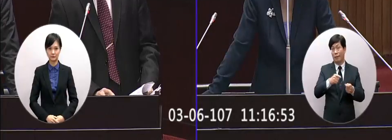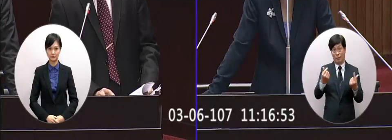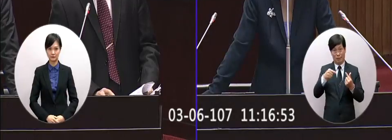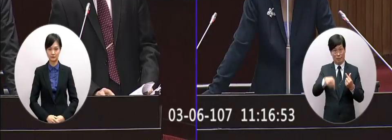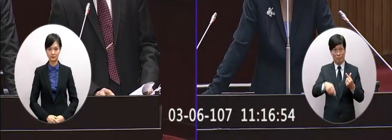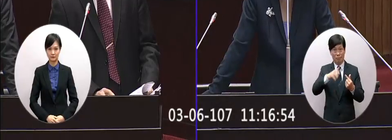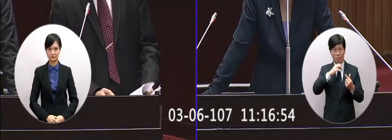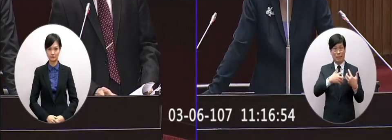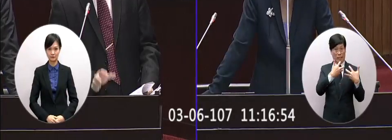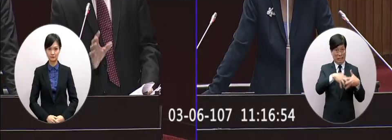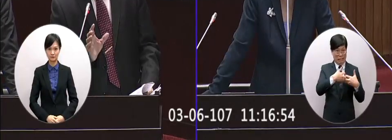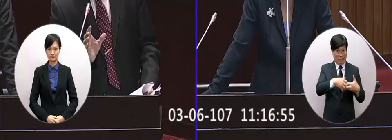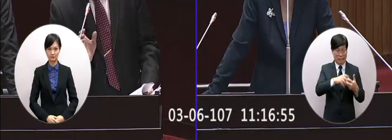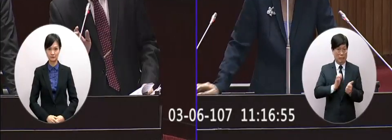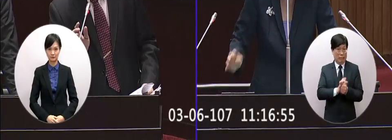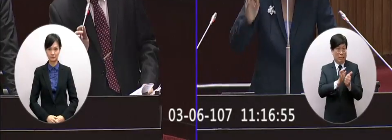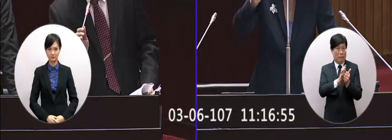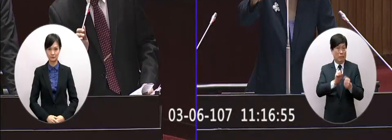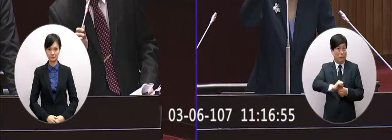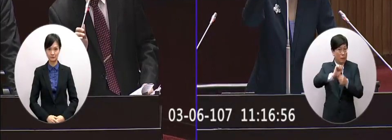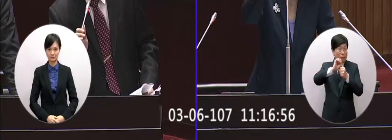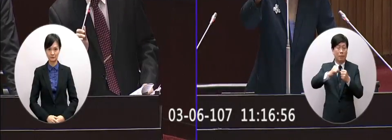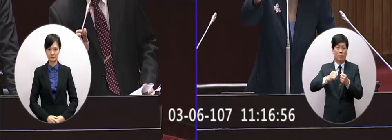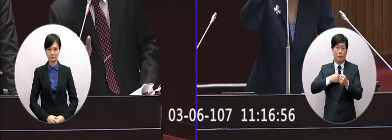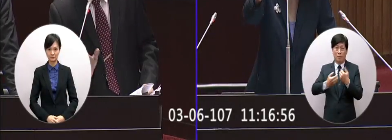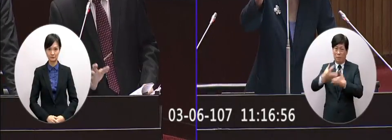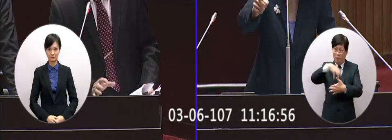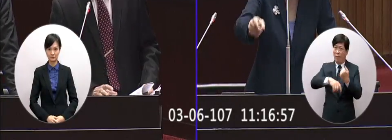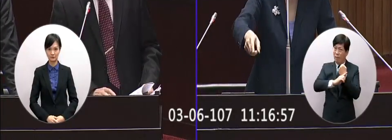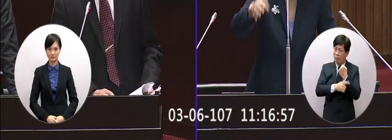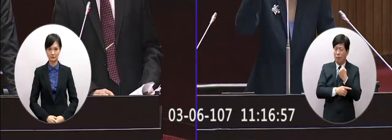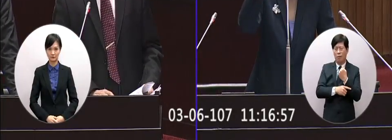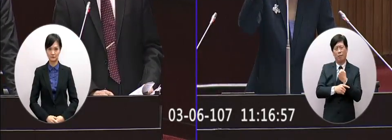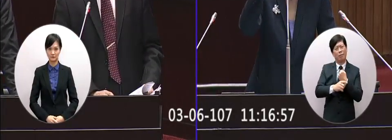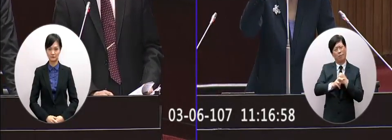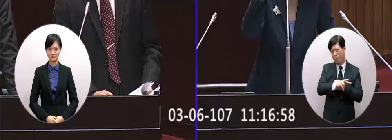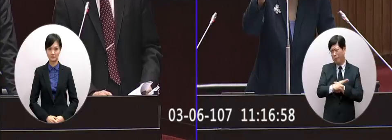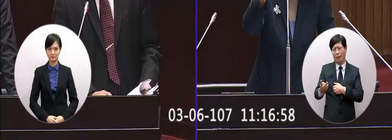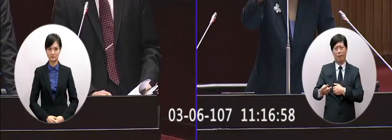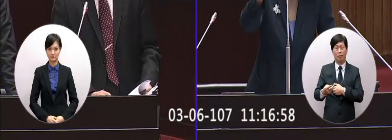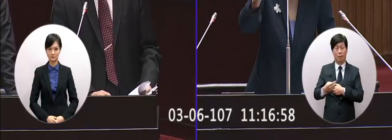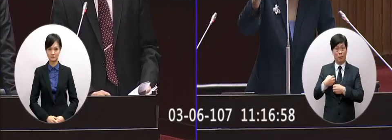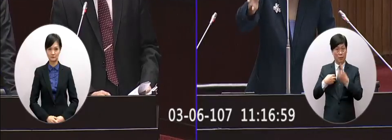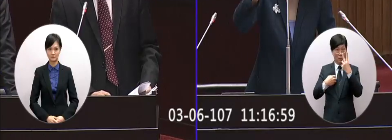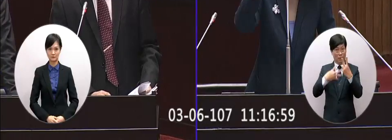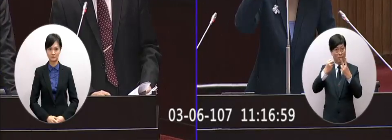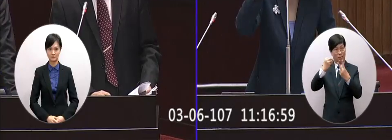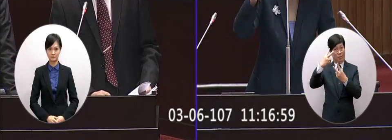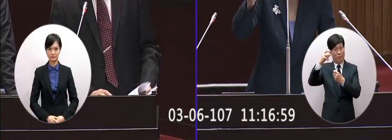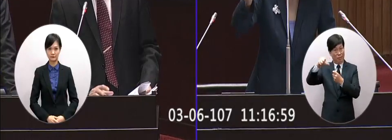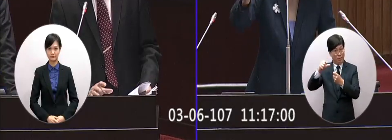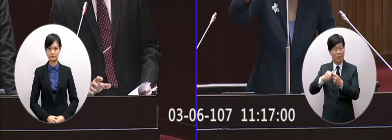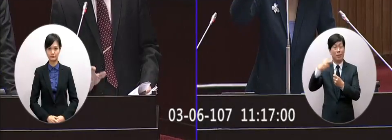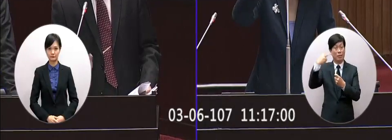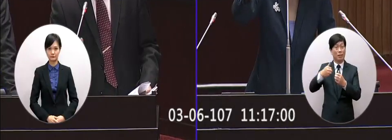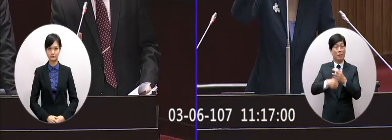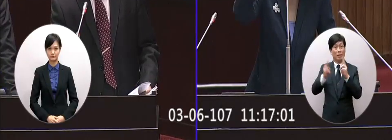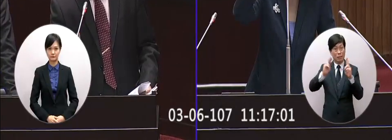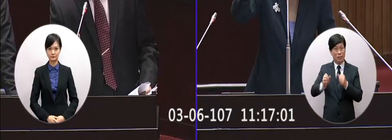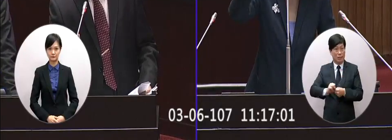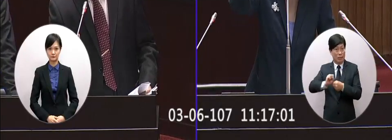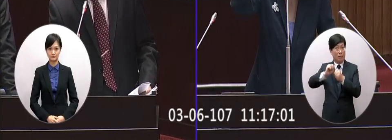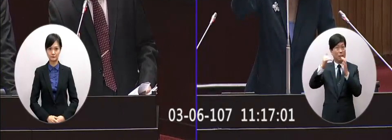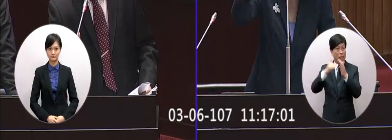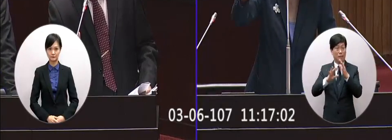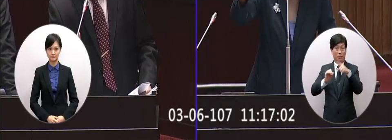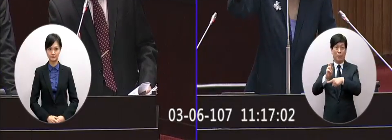个所谓的装备的这个推广量入法，你还不如把2025年所谓的再生能源要提升